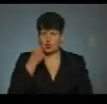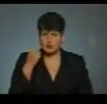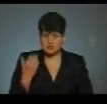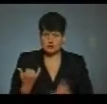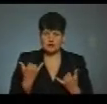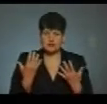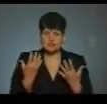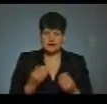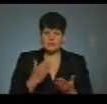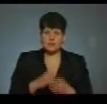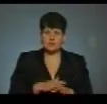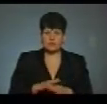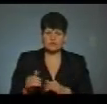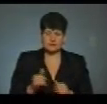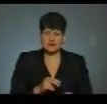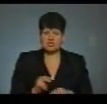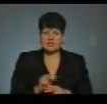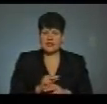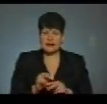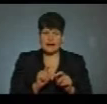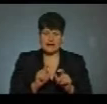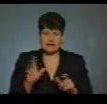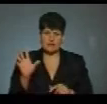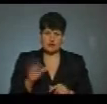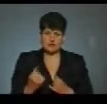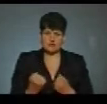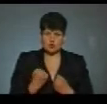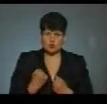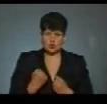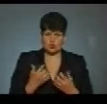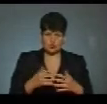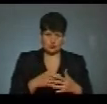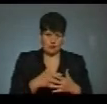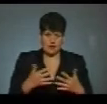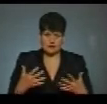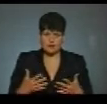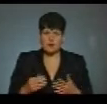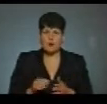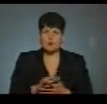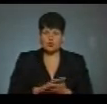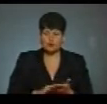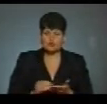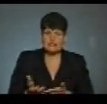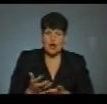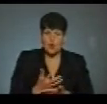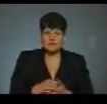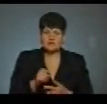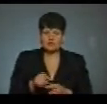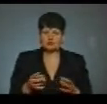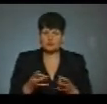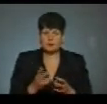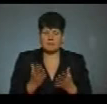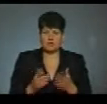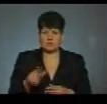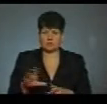ми маємо повне забезпечення ліків, маємо повне забезпечення всього захисного спорядження. Продовжується накопичення того, що нам буде необхідно, якби було пацієнтів